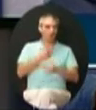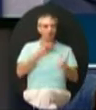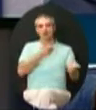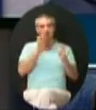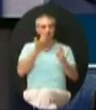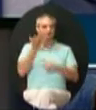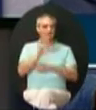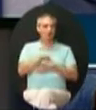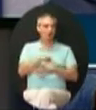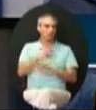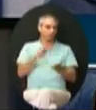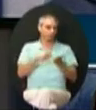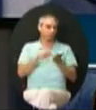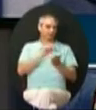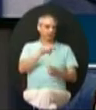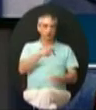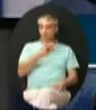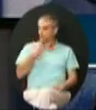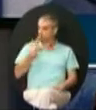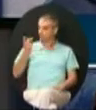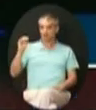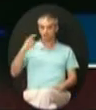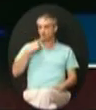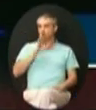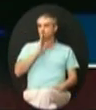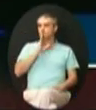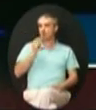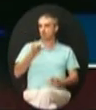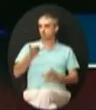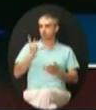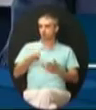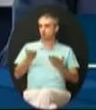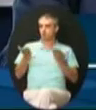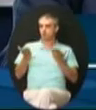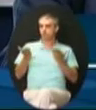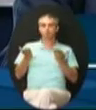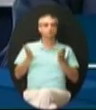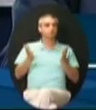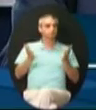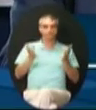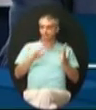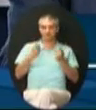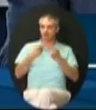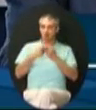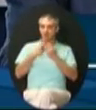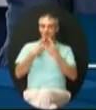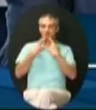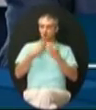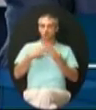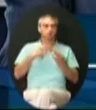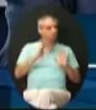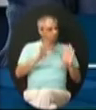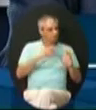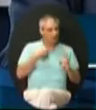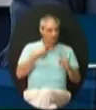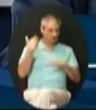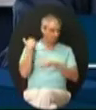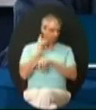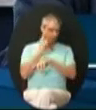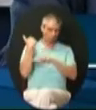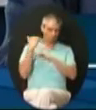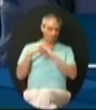לירות ולהרוג בנסיבות האלה. למר סמוטריץ', יש בעיה עם הפקודות האלה, הם אומרות, הפקודות האלה הן לא רלוונטיות לדיון שלנו. אני אגיד לך, אני לאחרונה